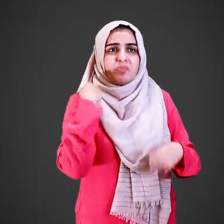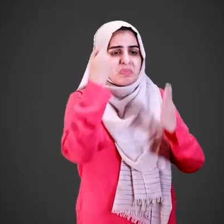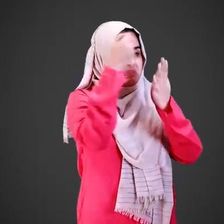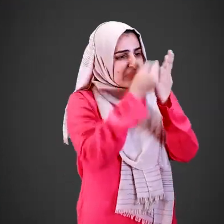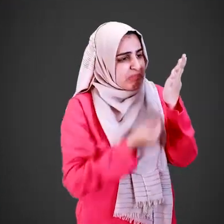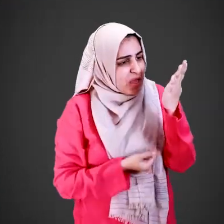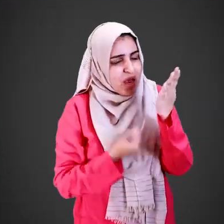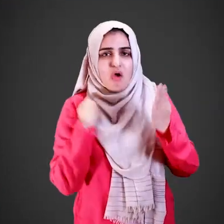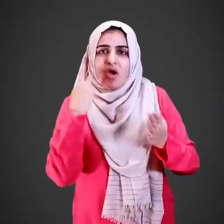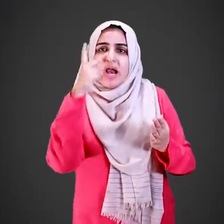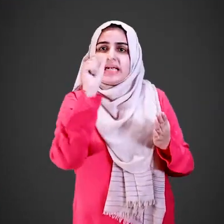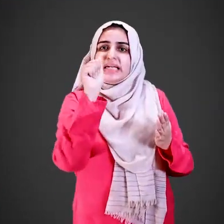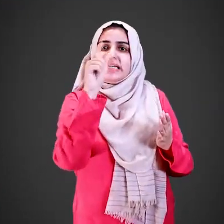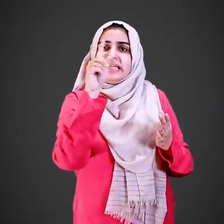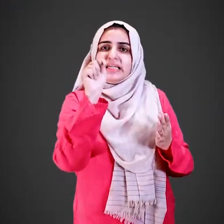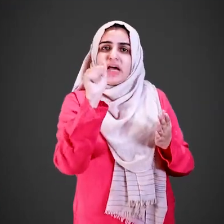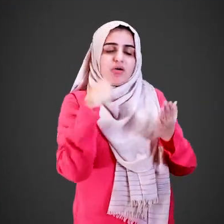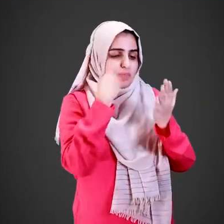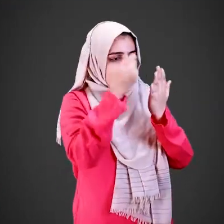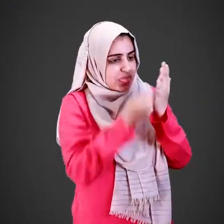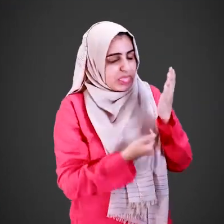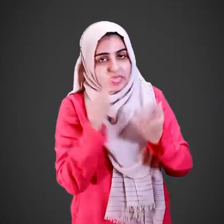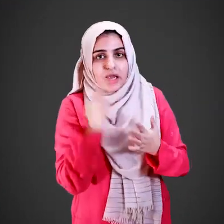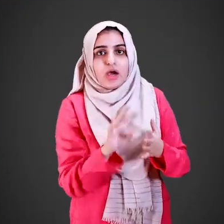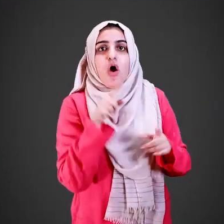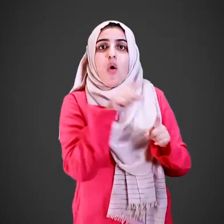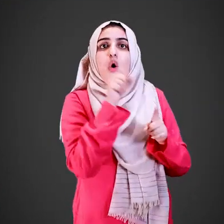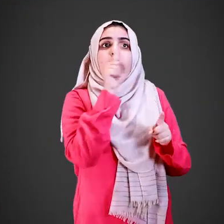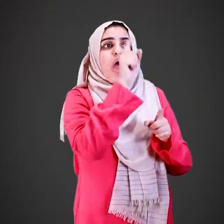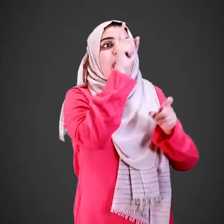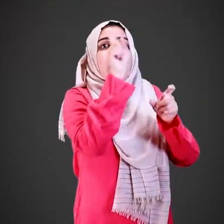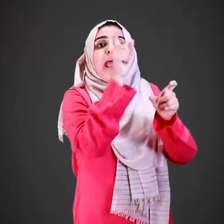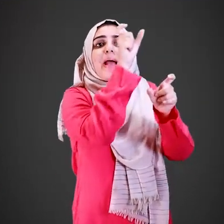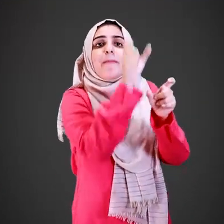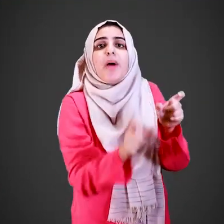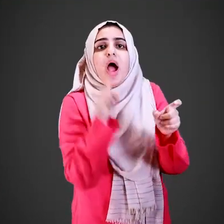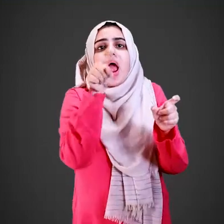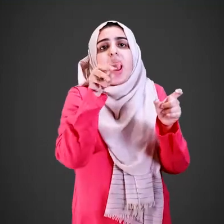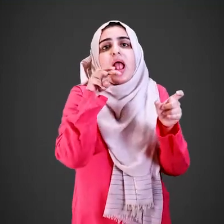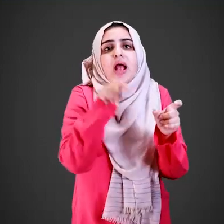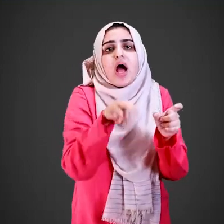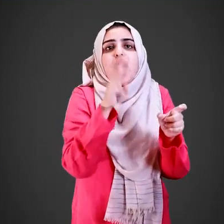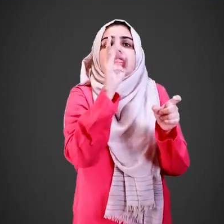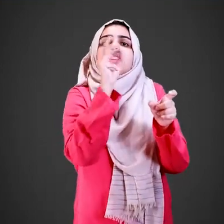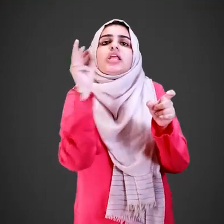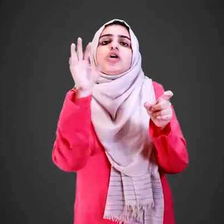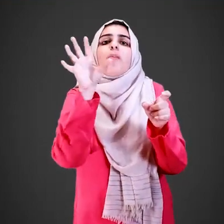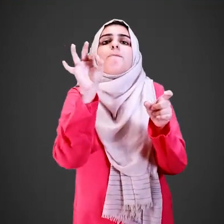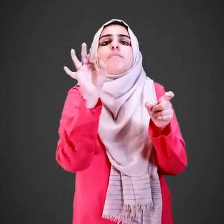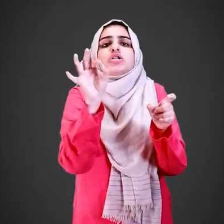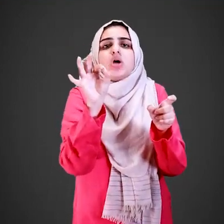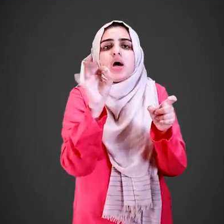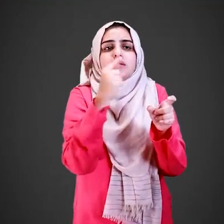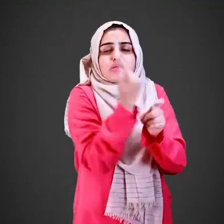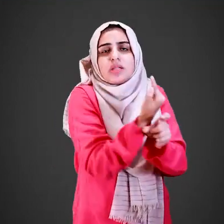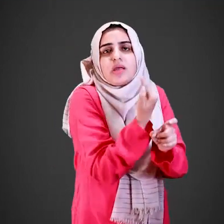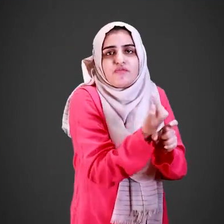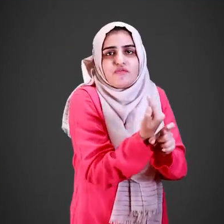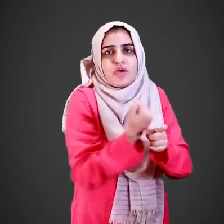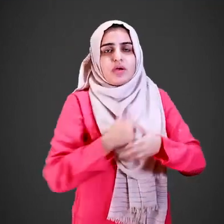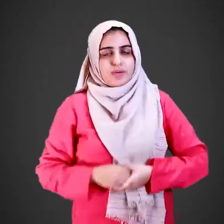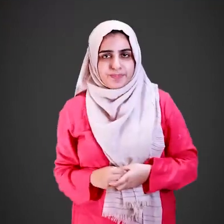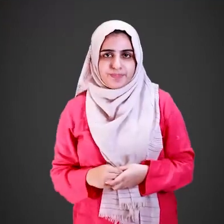ऊपर। तो उससे हमारे पास जो एक फ़ीकस इनकम, जो आमदनी जो आती है, उससे हमें पता चलता है कि इस मुल्क का पर कैपिटा